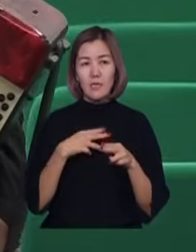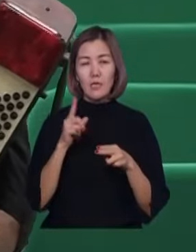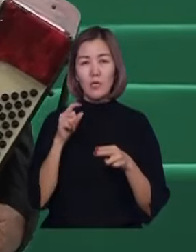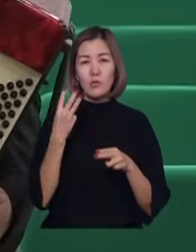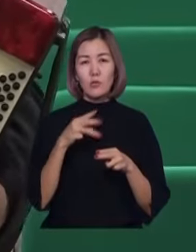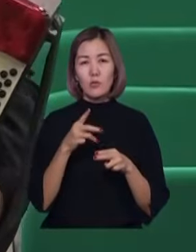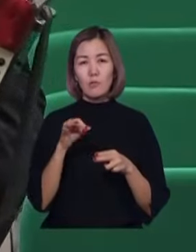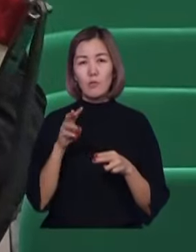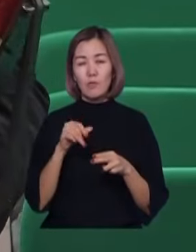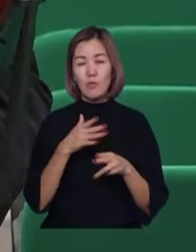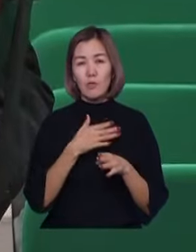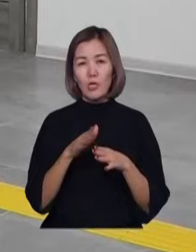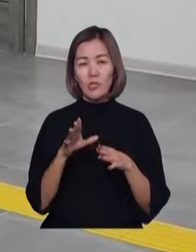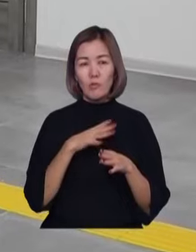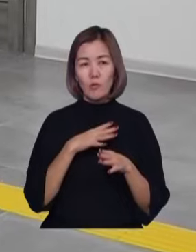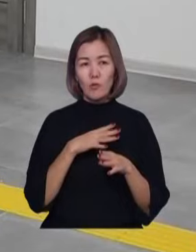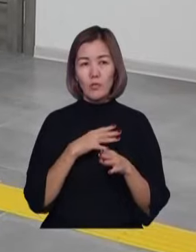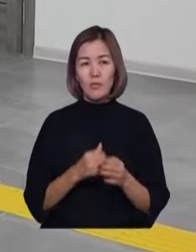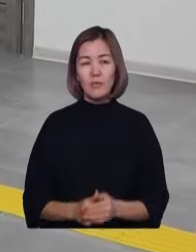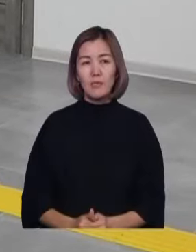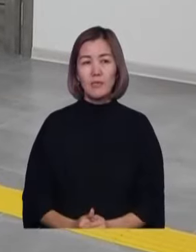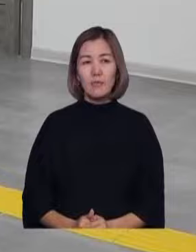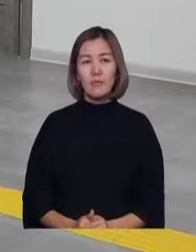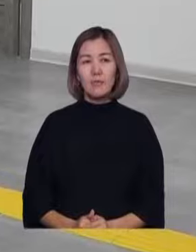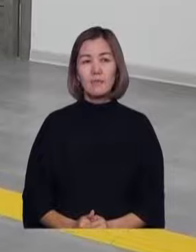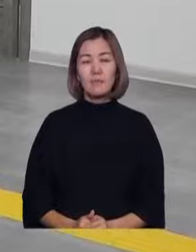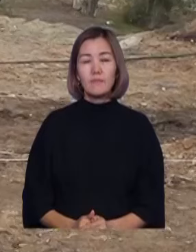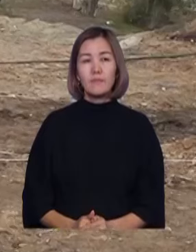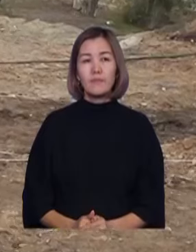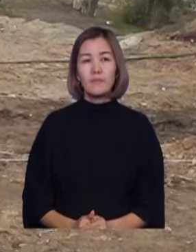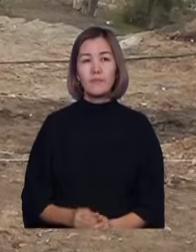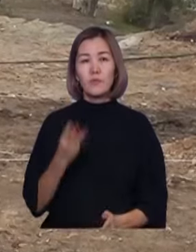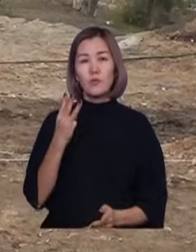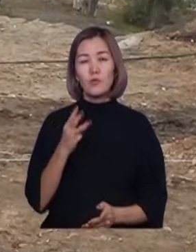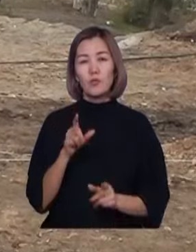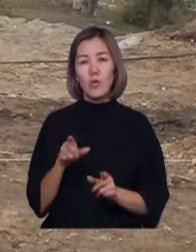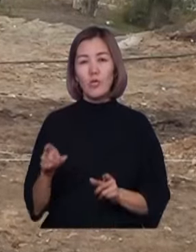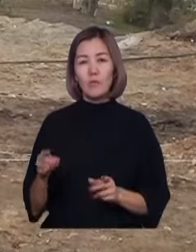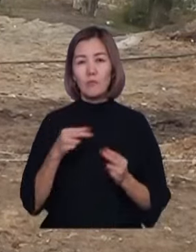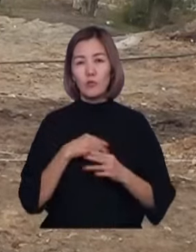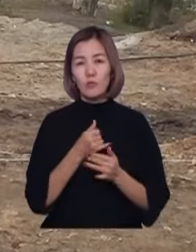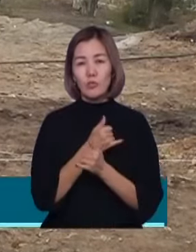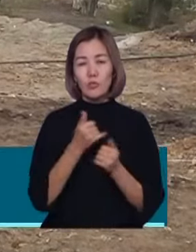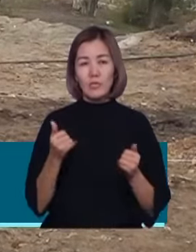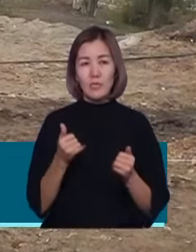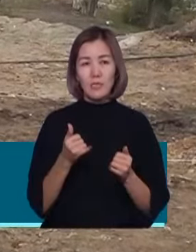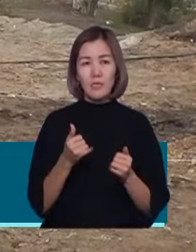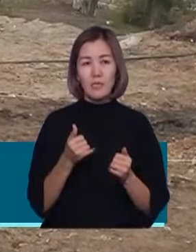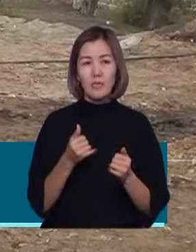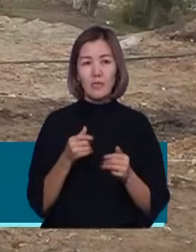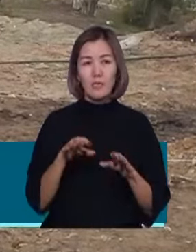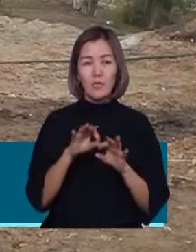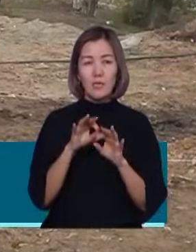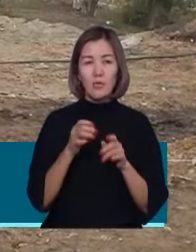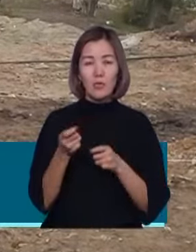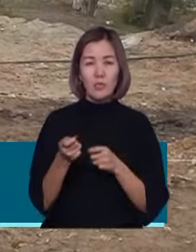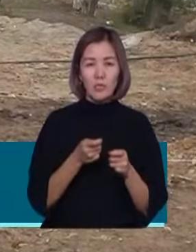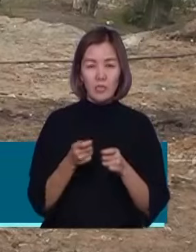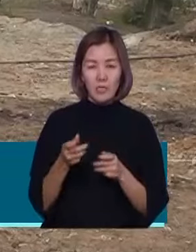131 миллион теңгеге жуук каражат жумсалыпты. 3 маман жумуш иштейбиз бул жерде, көркөмдүк жерде экши, жаңа адискер